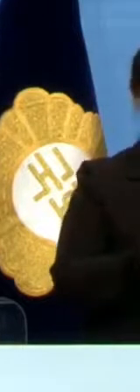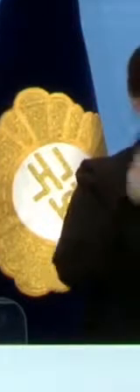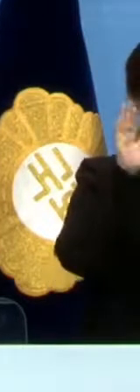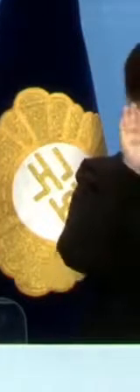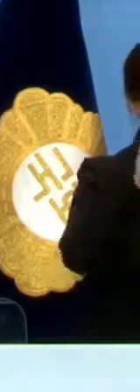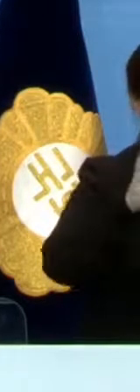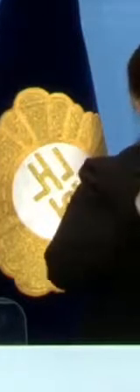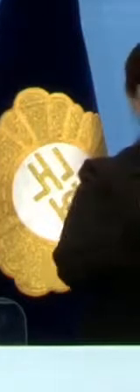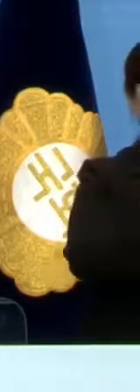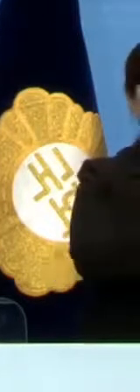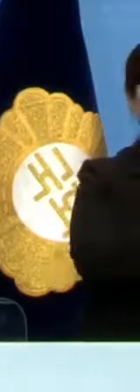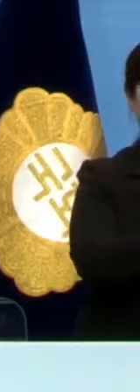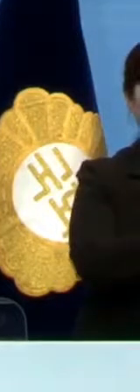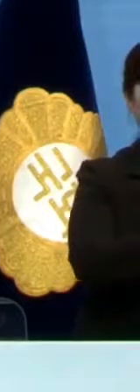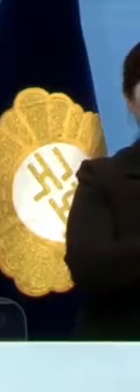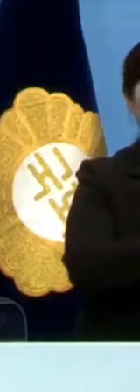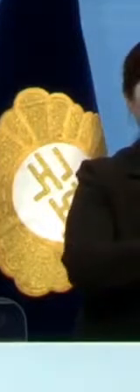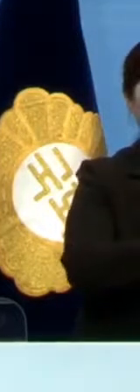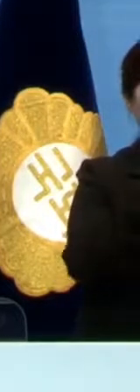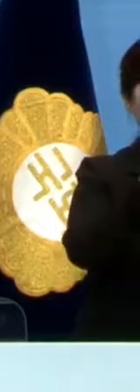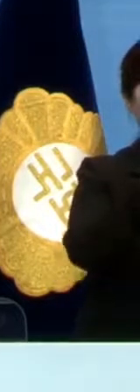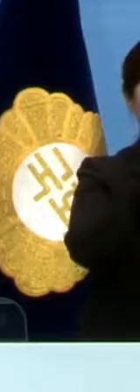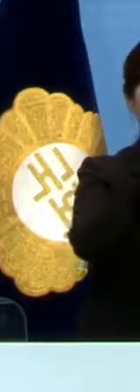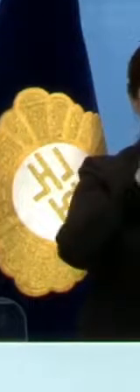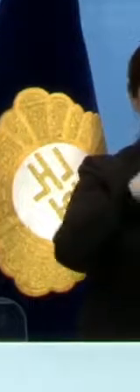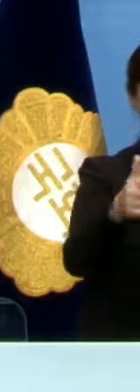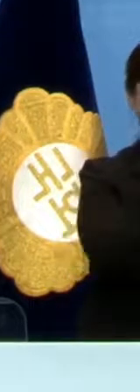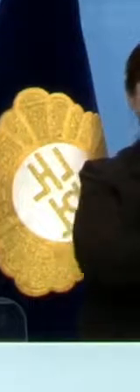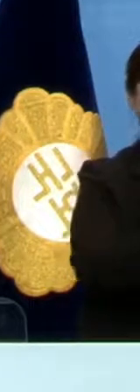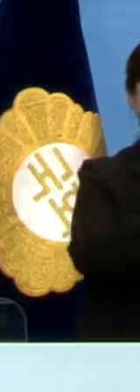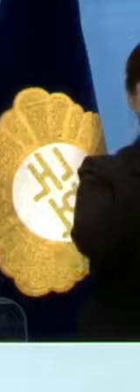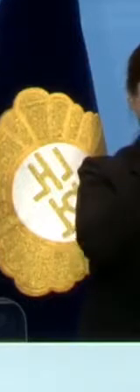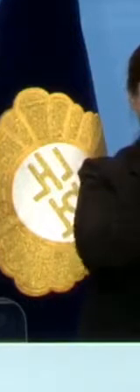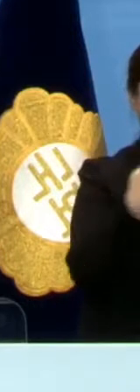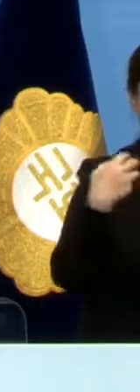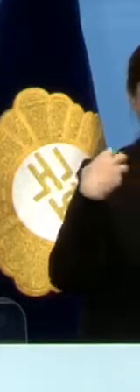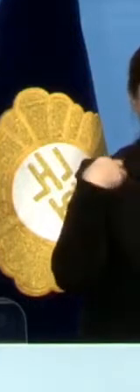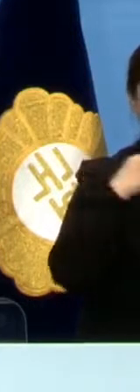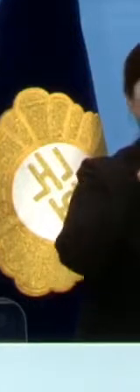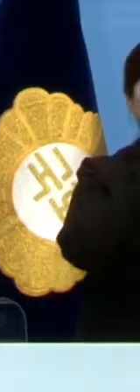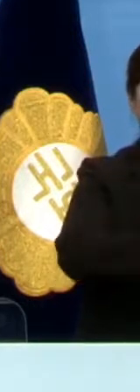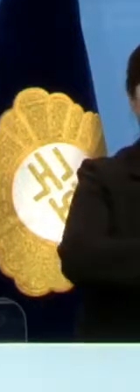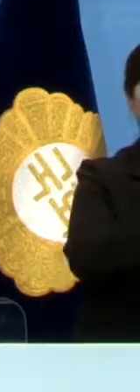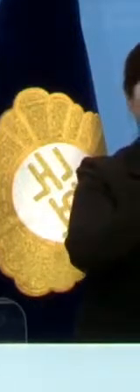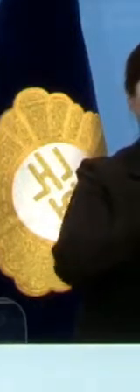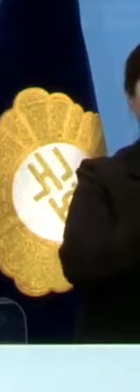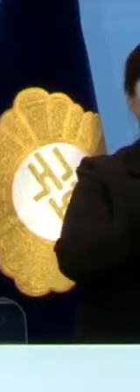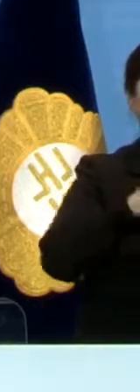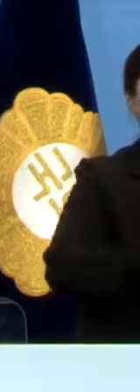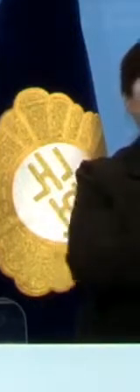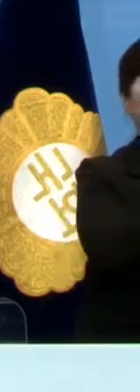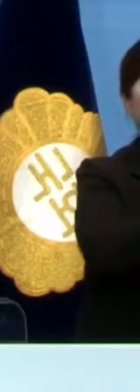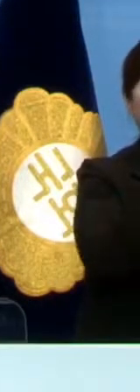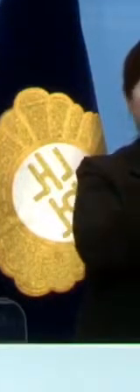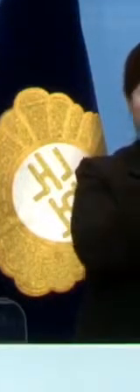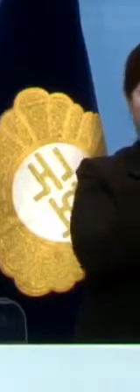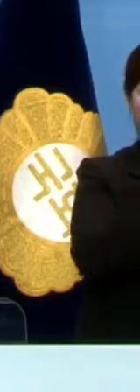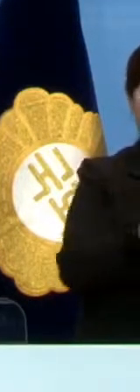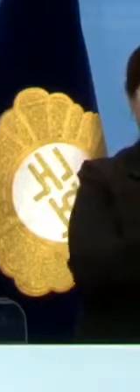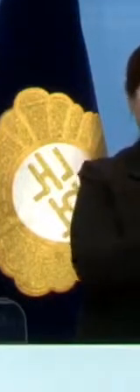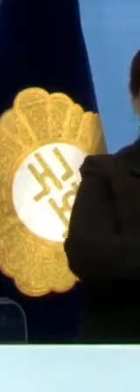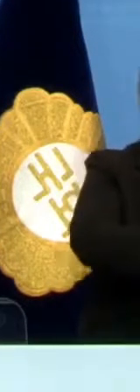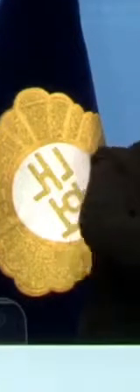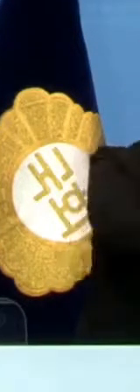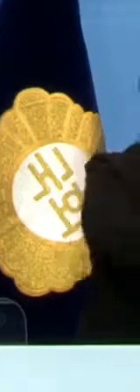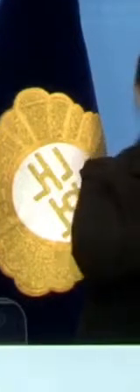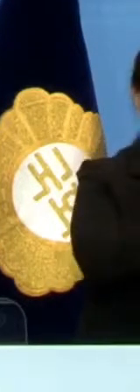앞으로 지속적으로 최소한 21대 국회 임기 내에는 고향 부산을